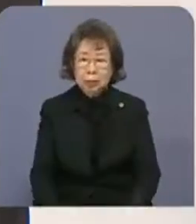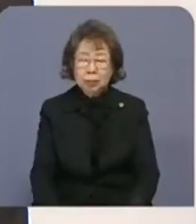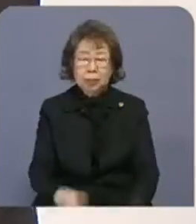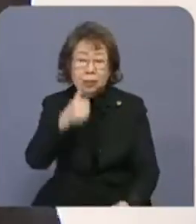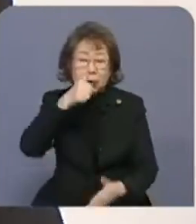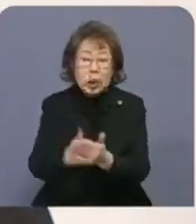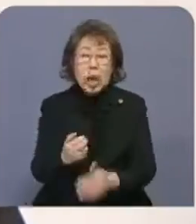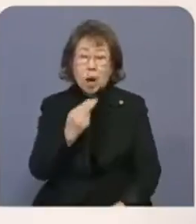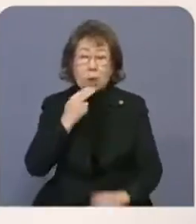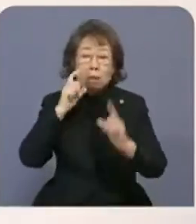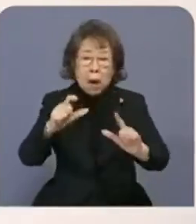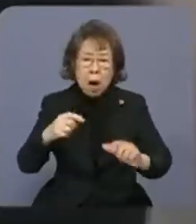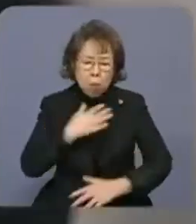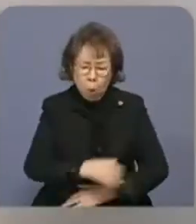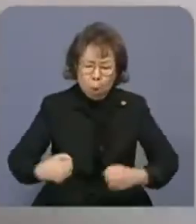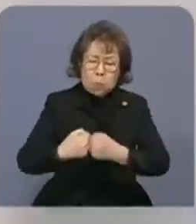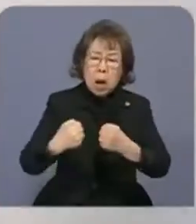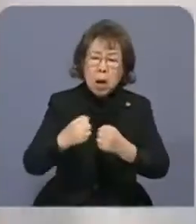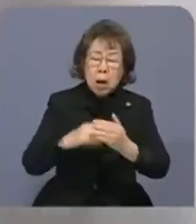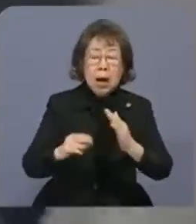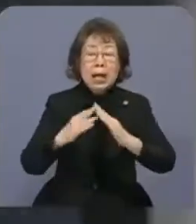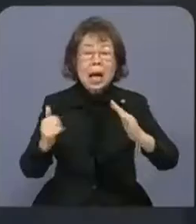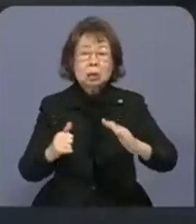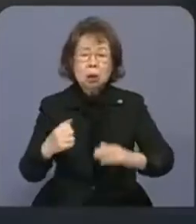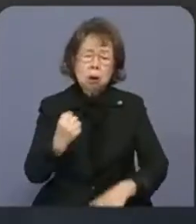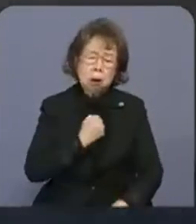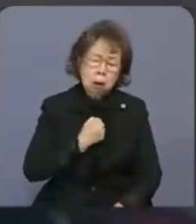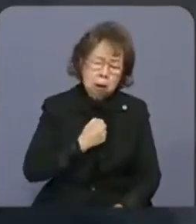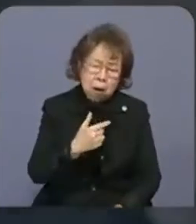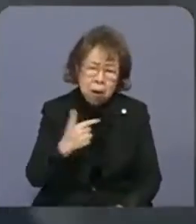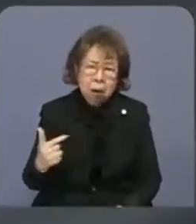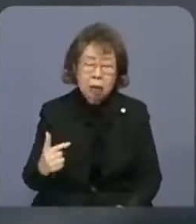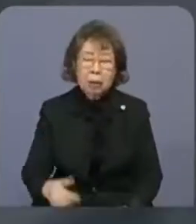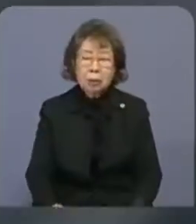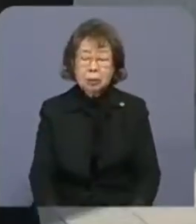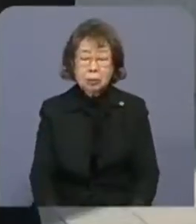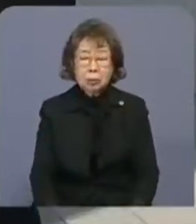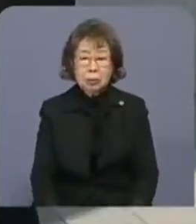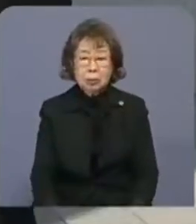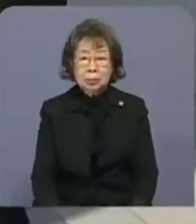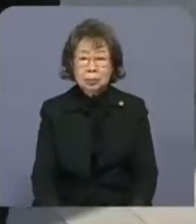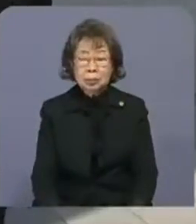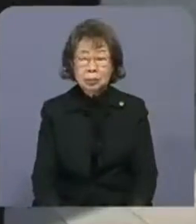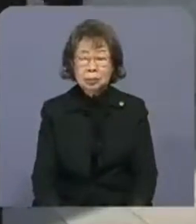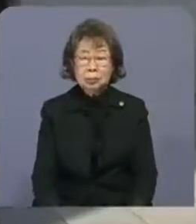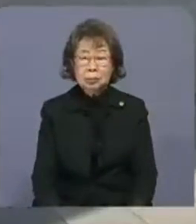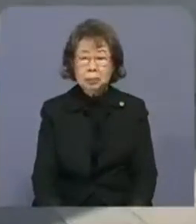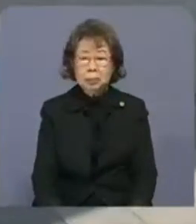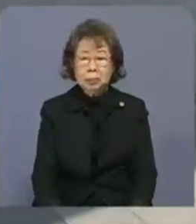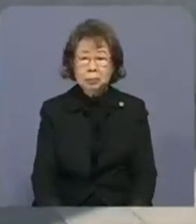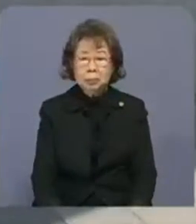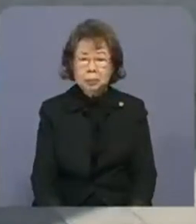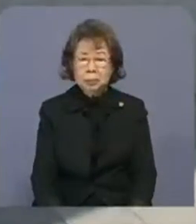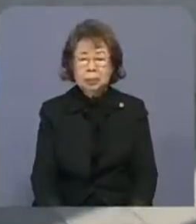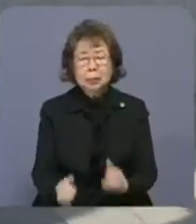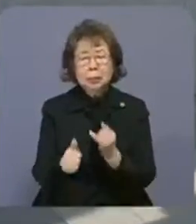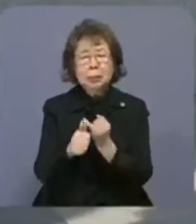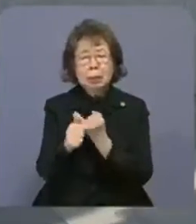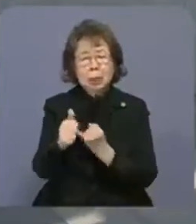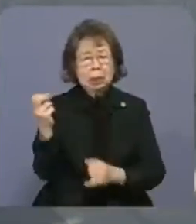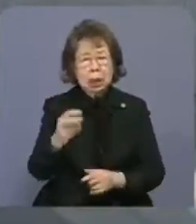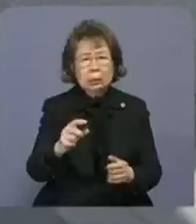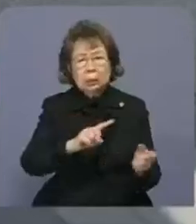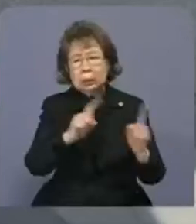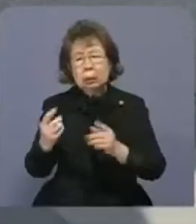판결에 몸싸움이 벌어지는 등 유족은 분통을 터뜨렸습니다 한숨을 단 세 살릴 수는 없기